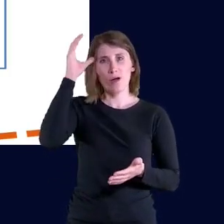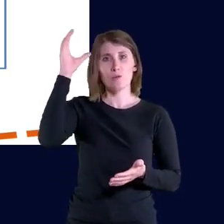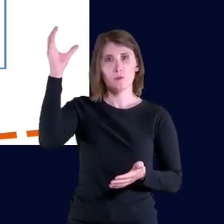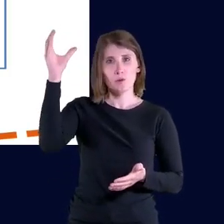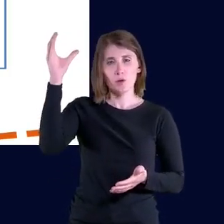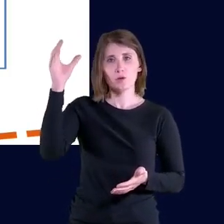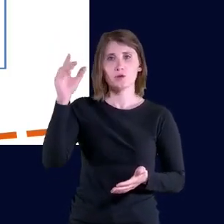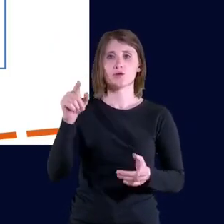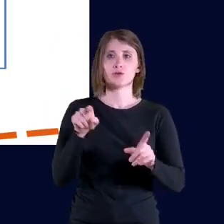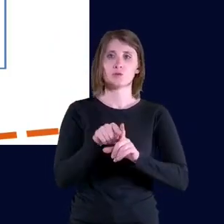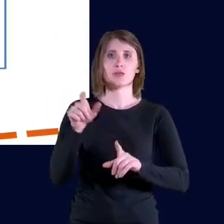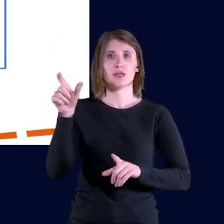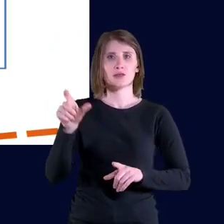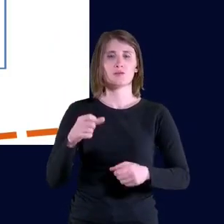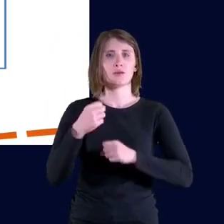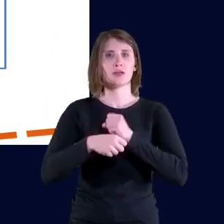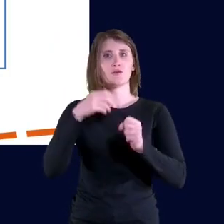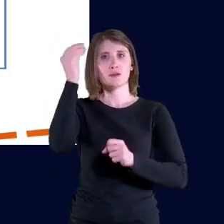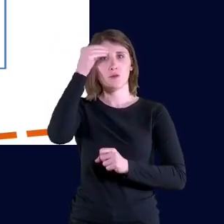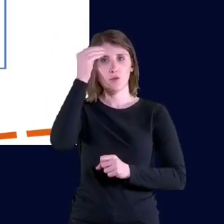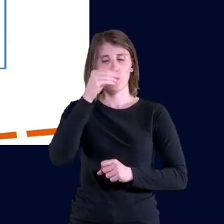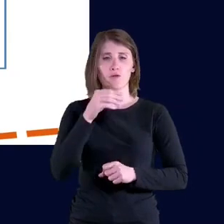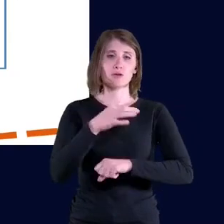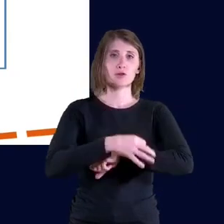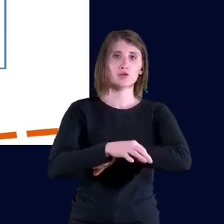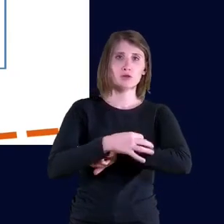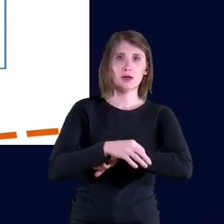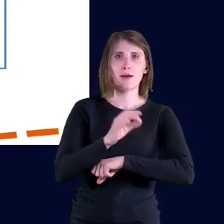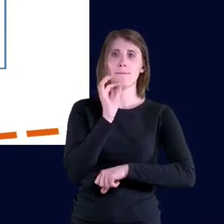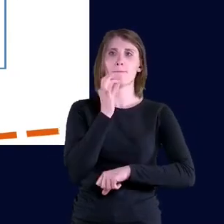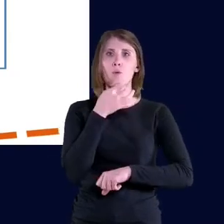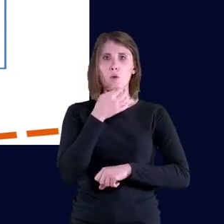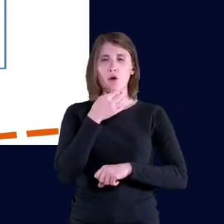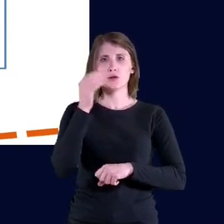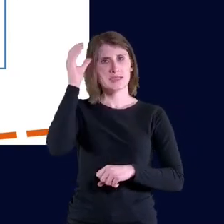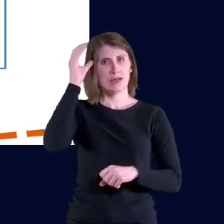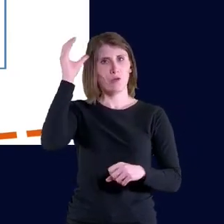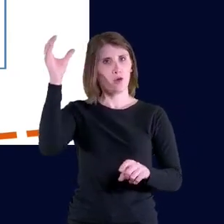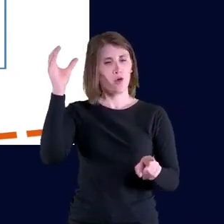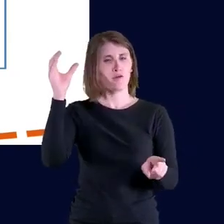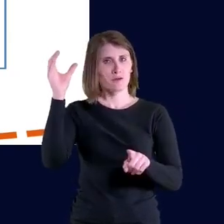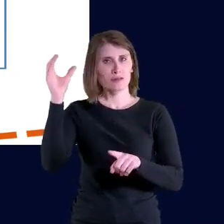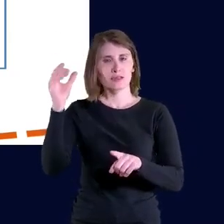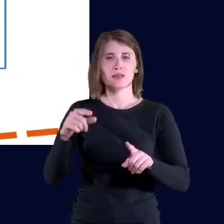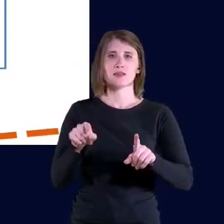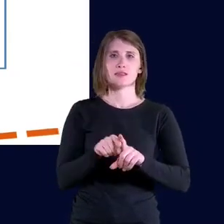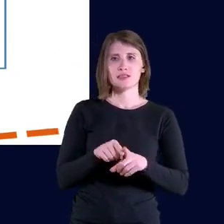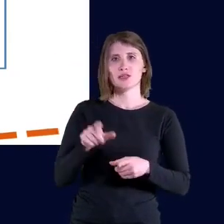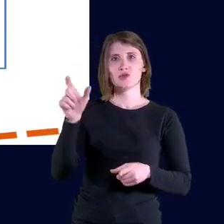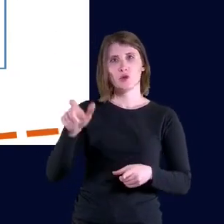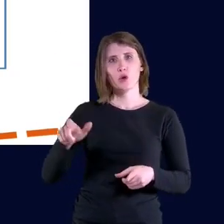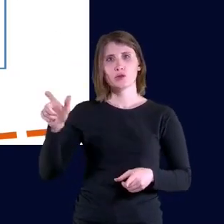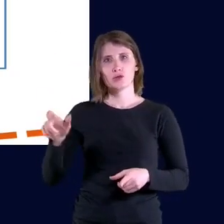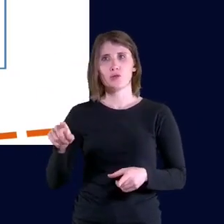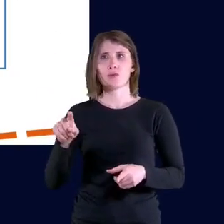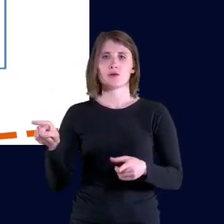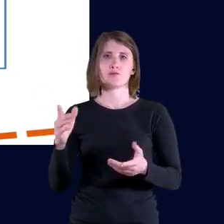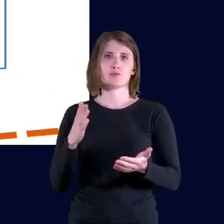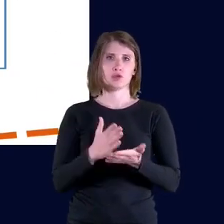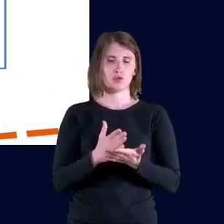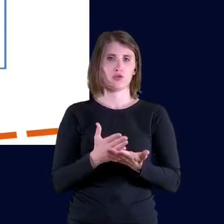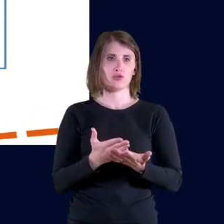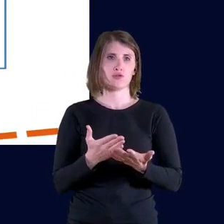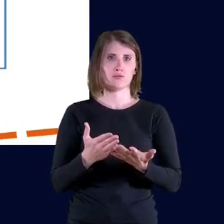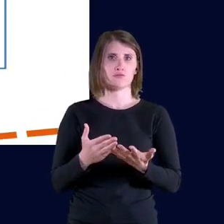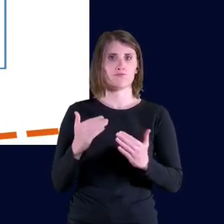pracownicy naukowi i studenci młodzi naukowcy jak również osoby już posiadające jakiś dorobek